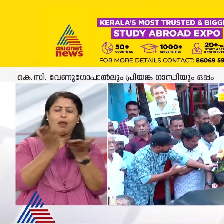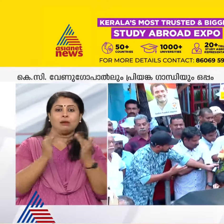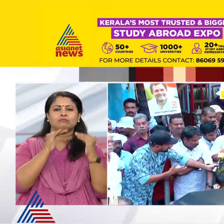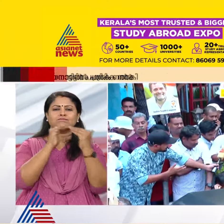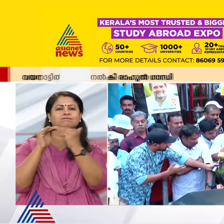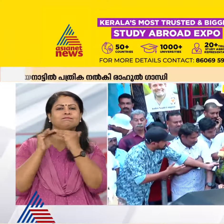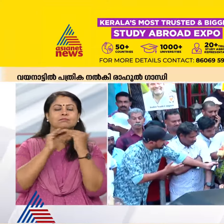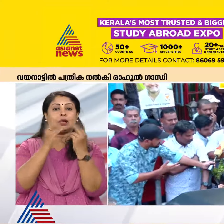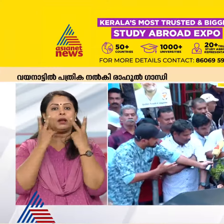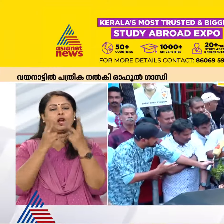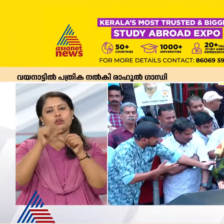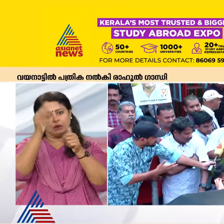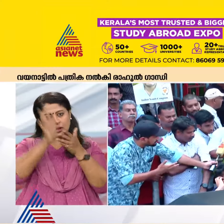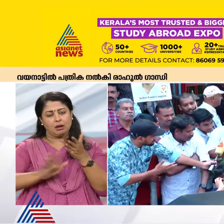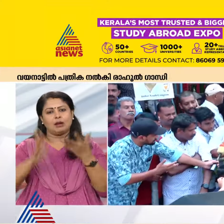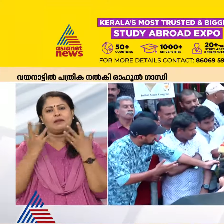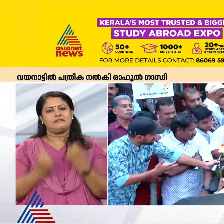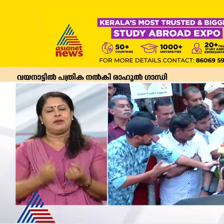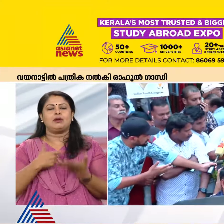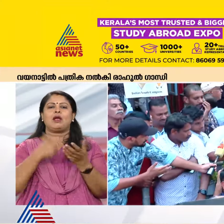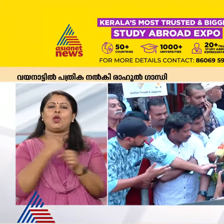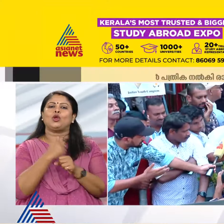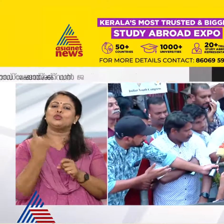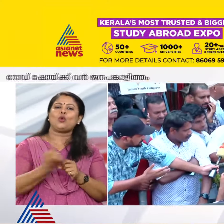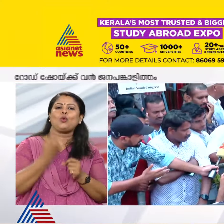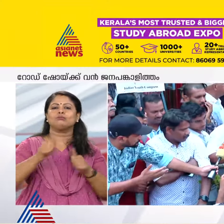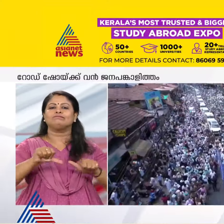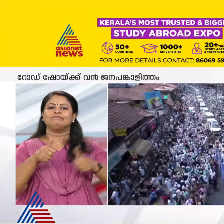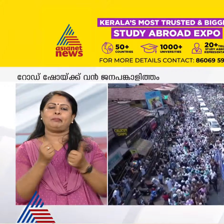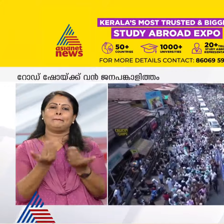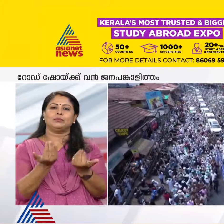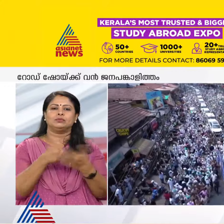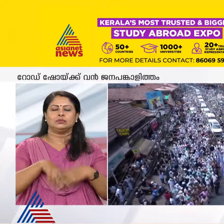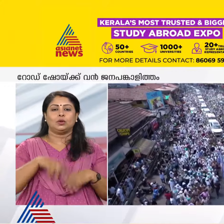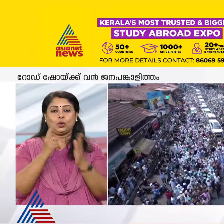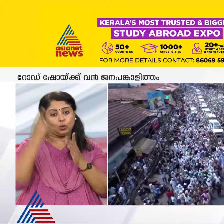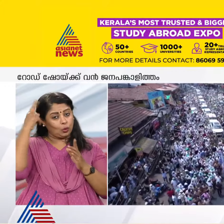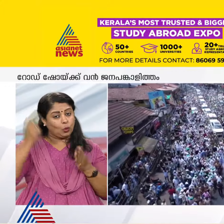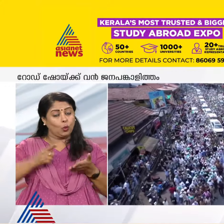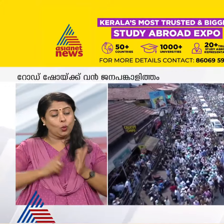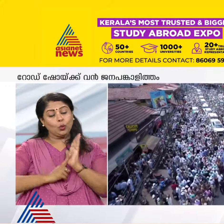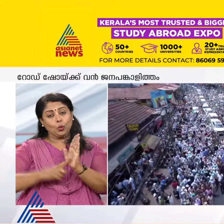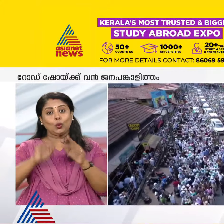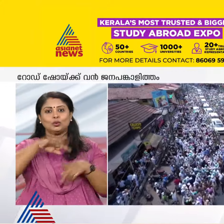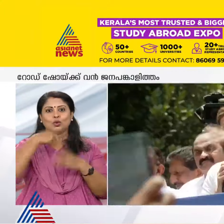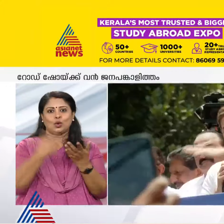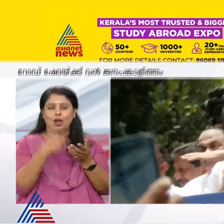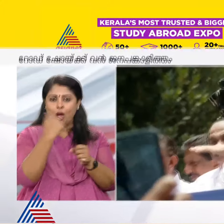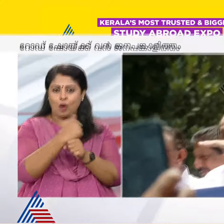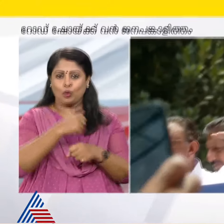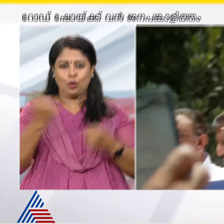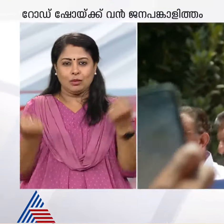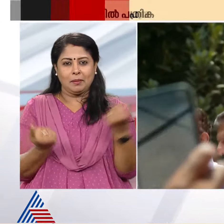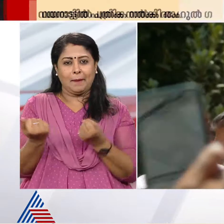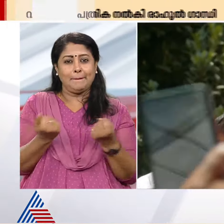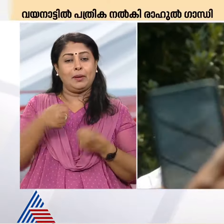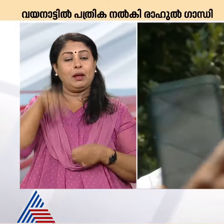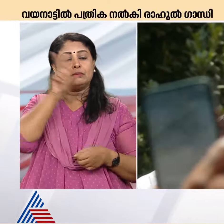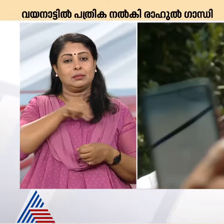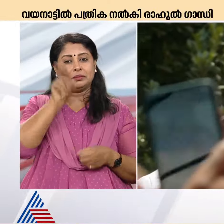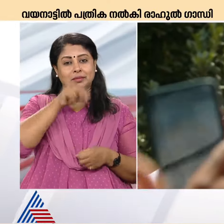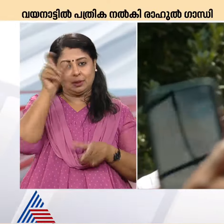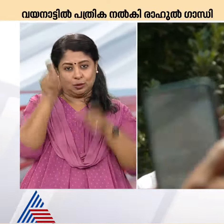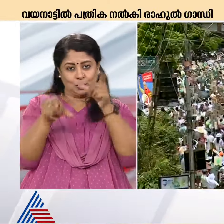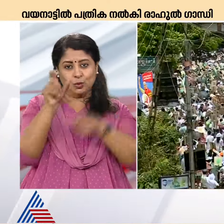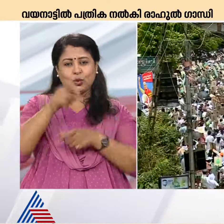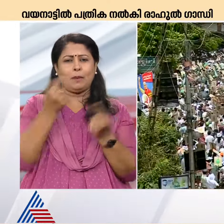ഒരുപോലെ കാണുന്ന ഒരു ഇന്ത്യ എന്ന ആവശ്യം, അത് രാഹുൽ ഗാന്ധിയുടെ പൂവണിയുന്നതിന് ഞങ്ങൾ പ്രതീക്ഷ. റോഡ് ഷോ പൂർത്തിയാക്കി രാഹുൽ തുറന്ന വാഹനത്തിലിരുന്ന് പ്രവർത്തകരോട് സംസാരിച്ചു.